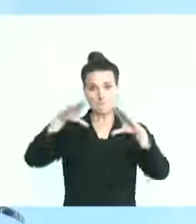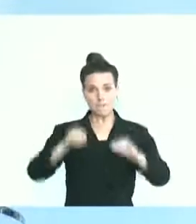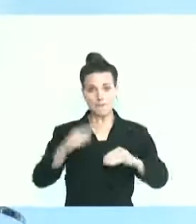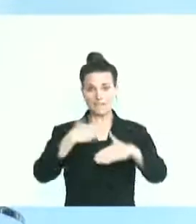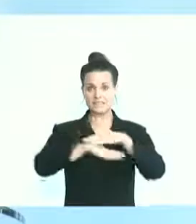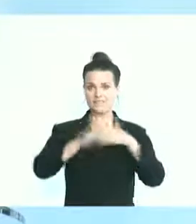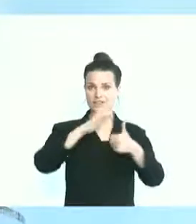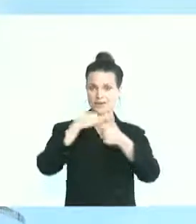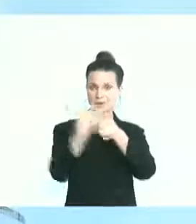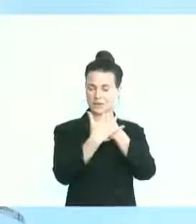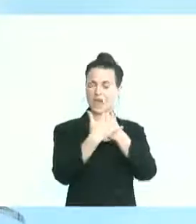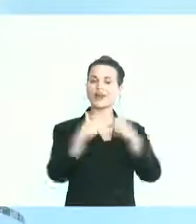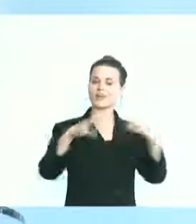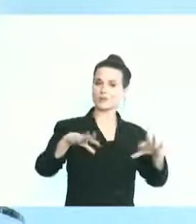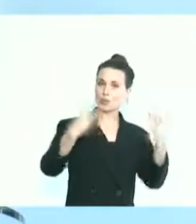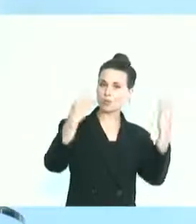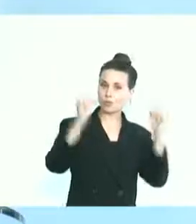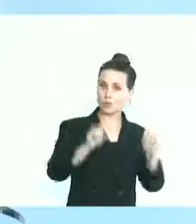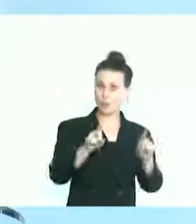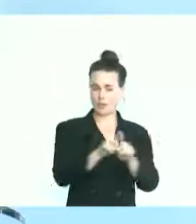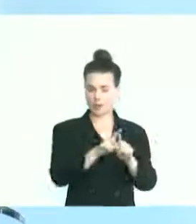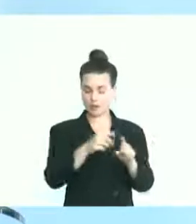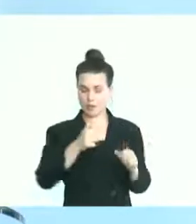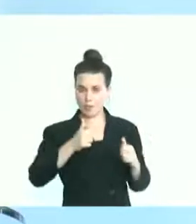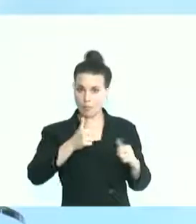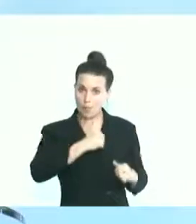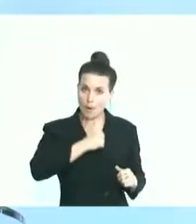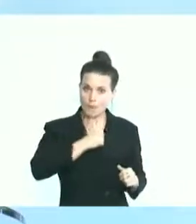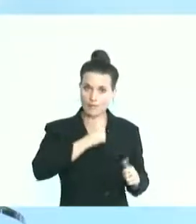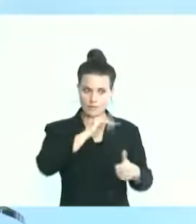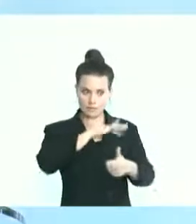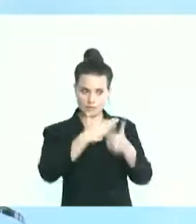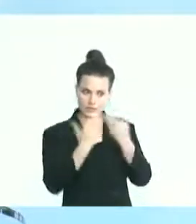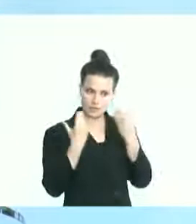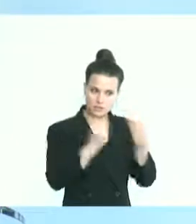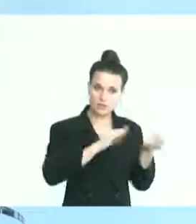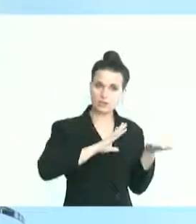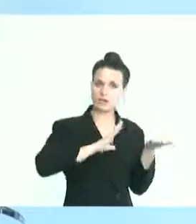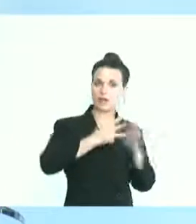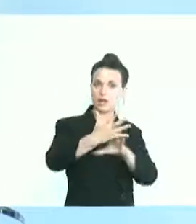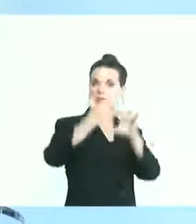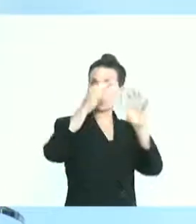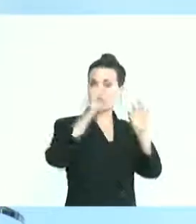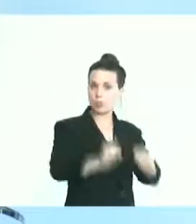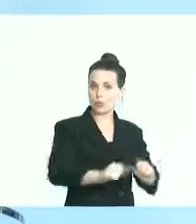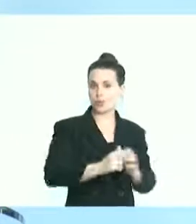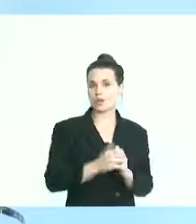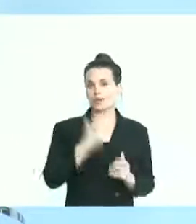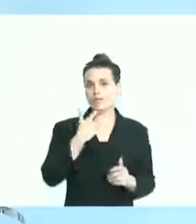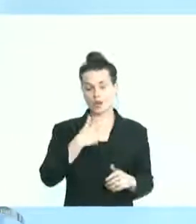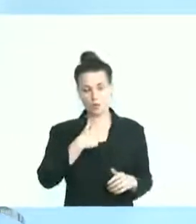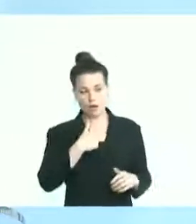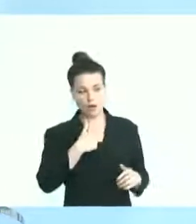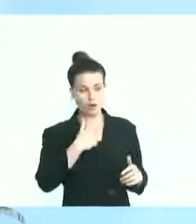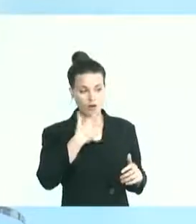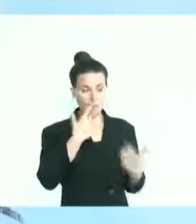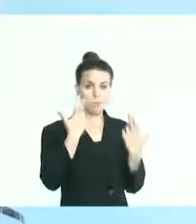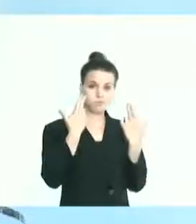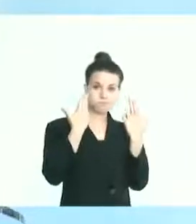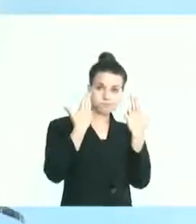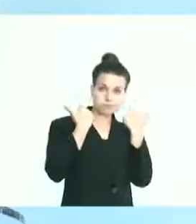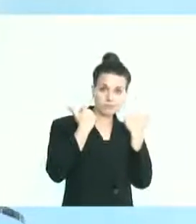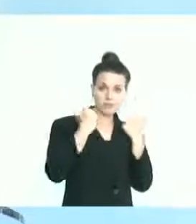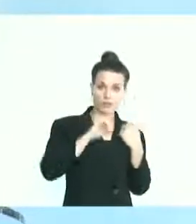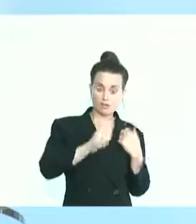société, mais également de la transformer comme on l'imagine et comme on le souhaite. Et le fait de ressaisir le volant, de ne pas subir une société que nous ne souhaitons pas, c'est